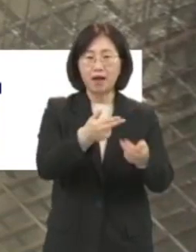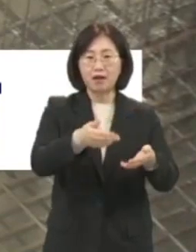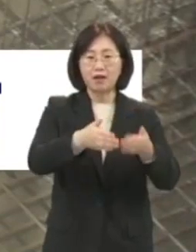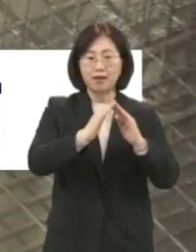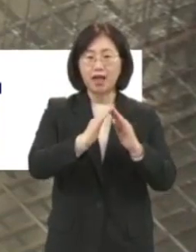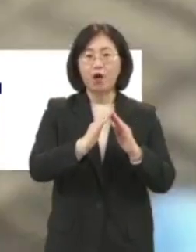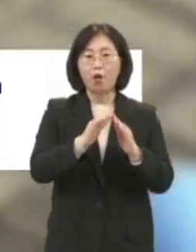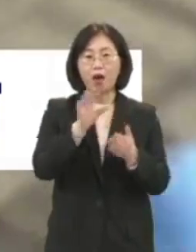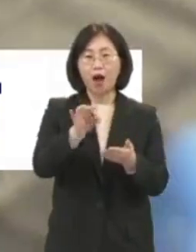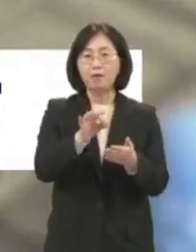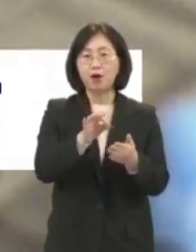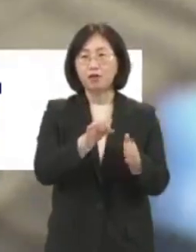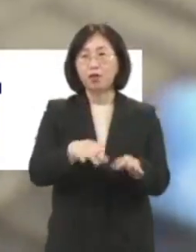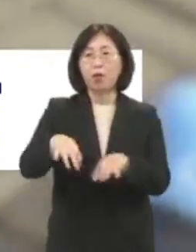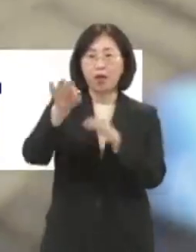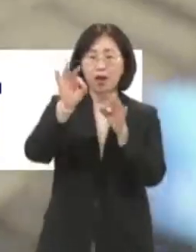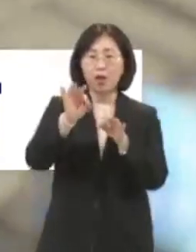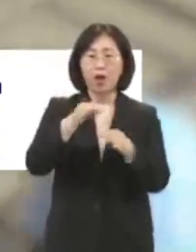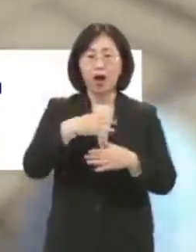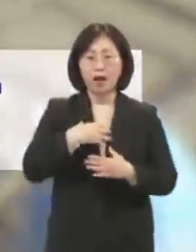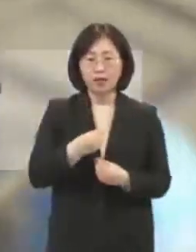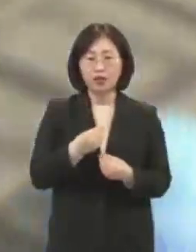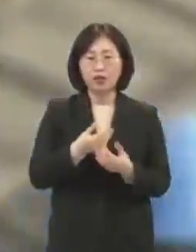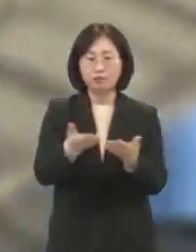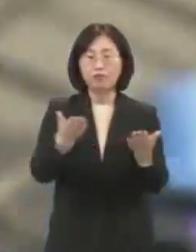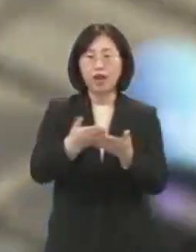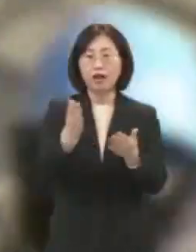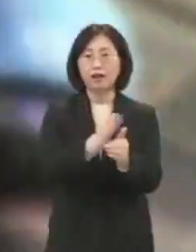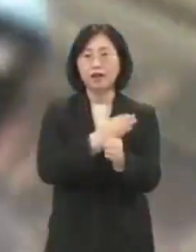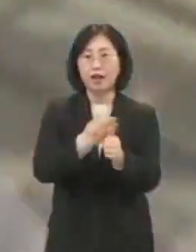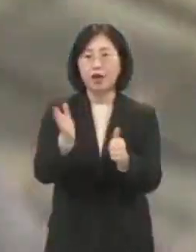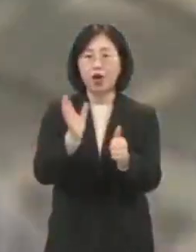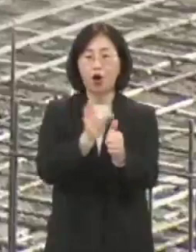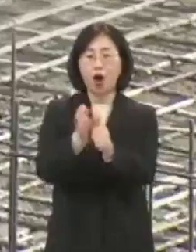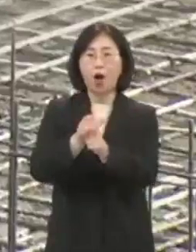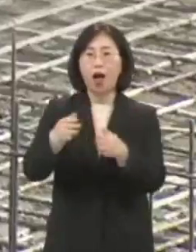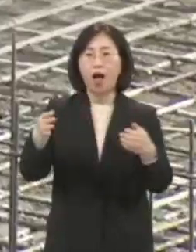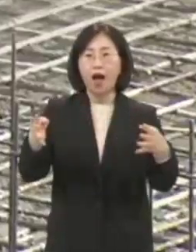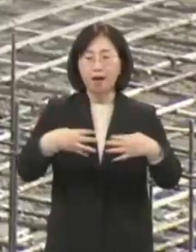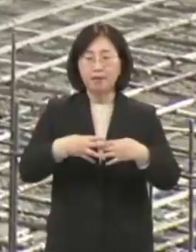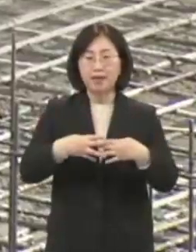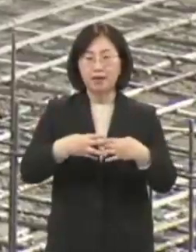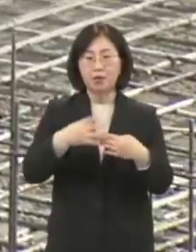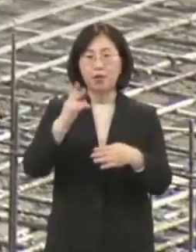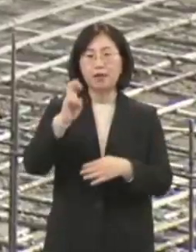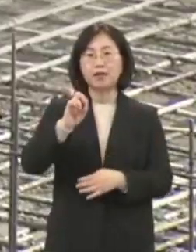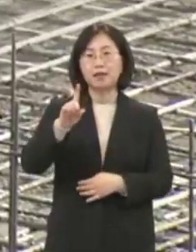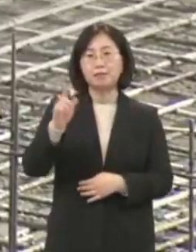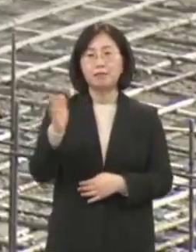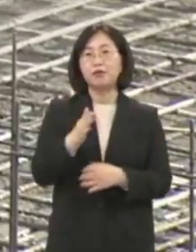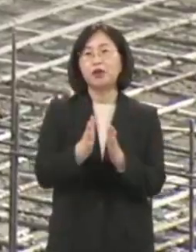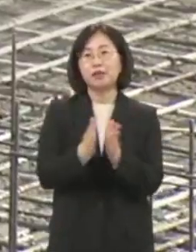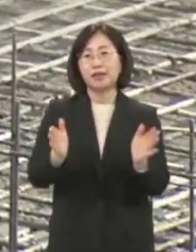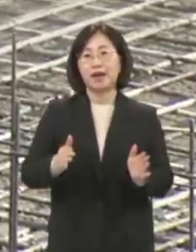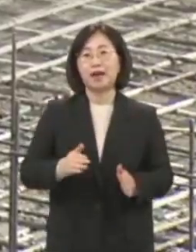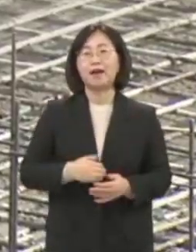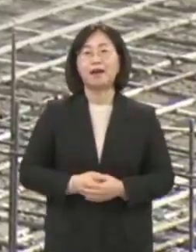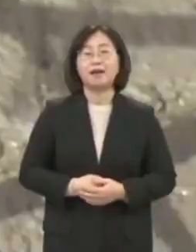가격을 일정 수준으로 올리고 안정적인 물량 배정을 합의한 뒤 이듬해부터 실행에 옮긴 것으로